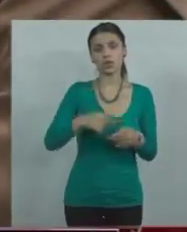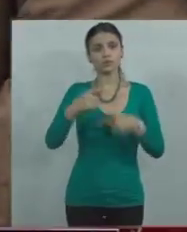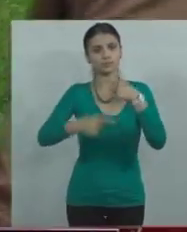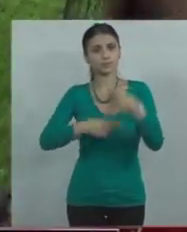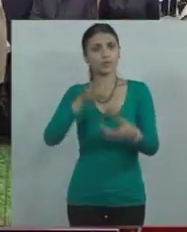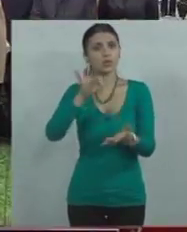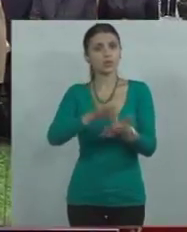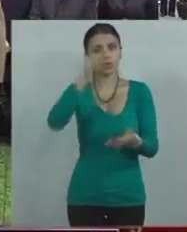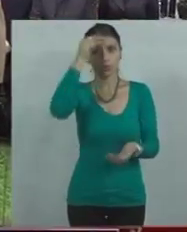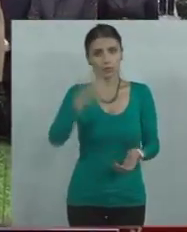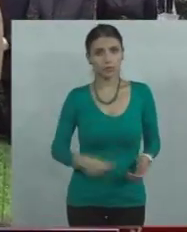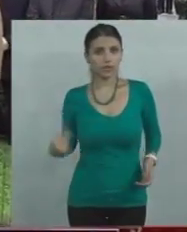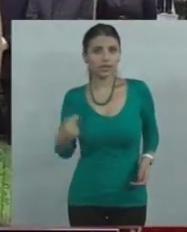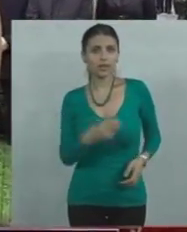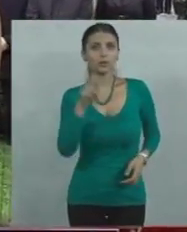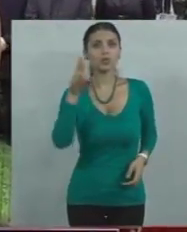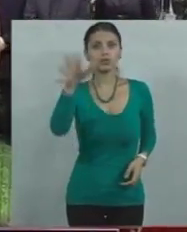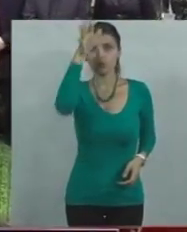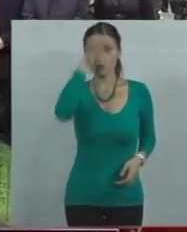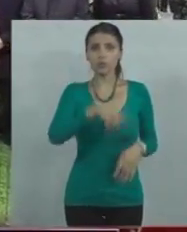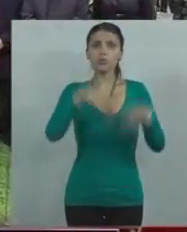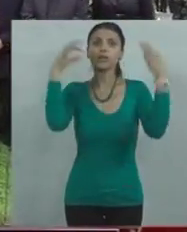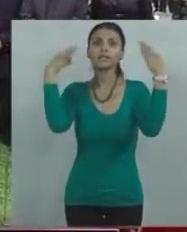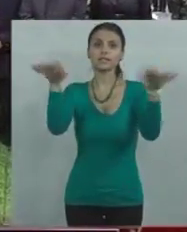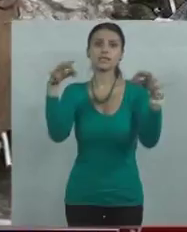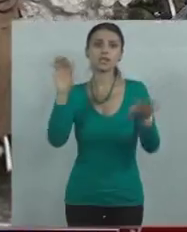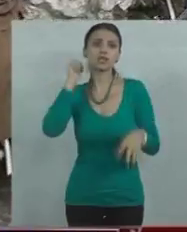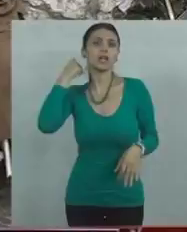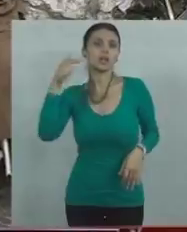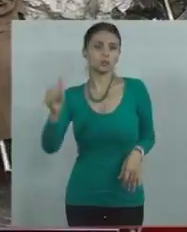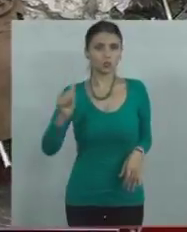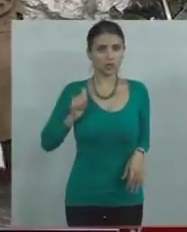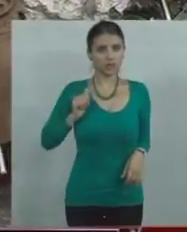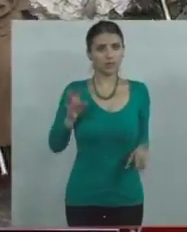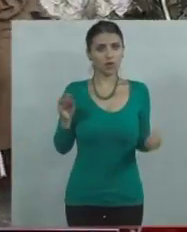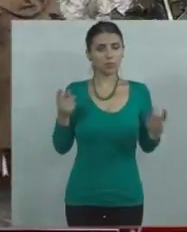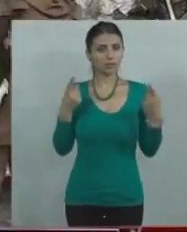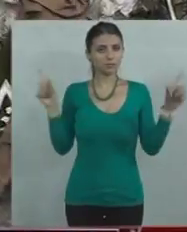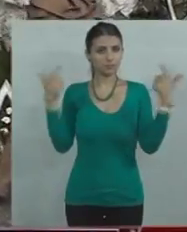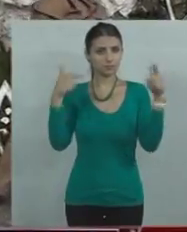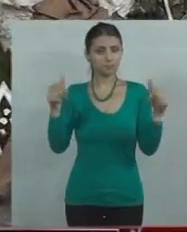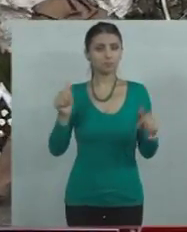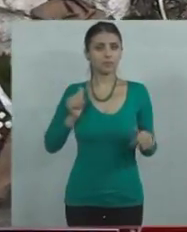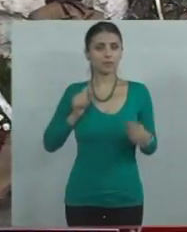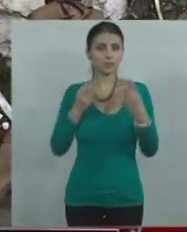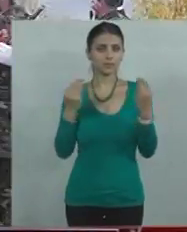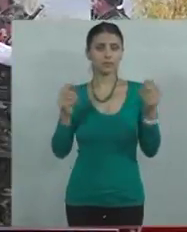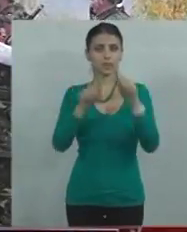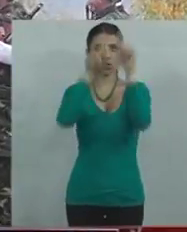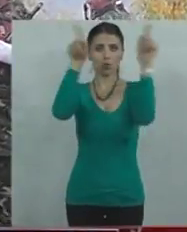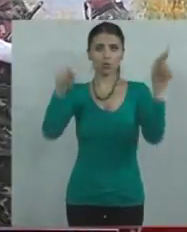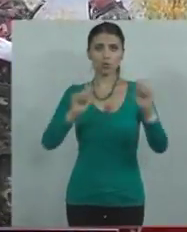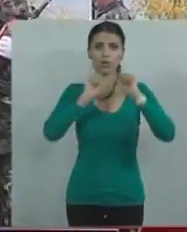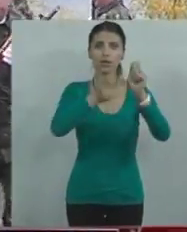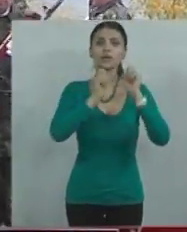Astfel că duminică 25 octombrie, începând cu orele 10, la nivelul garnizoanei Câmpul Lung, vor avea loc ceremonii militare cu depuneri de